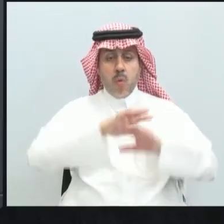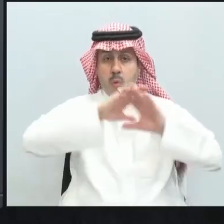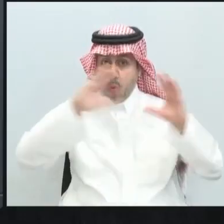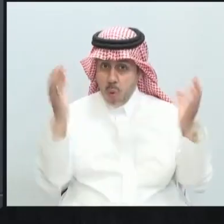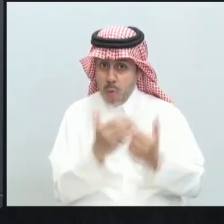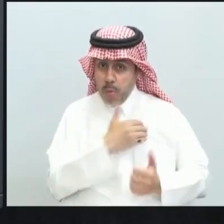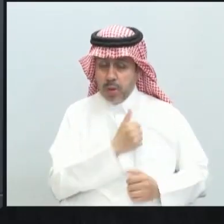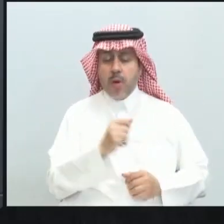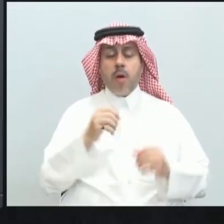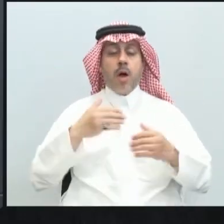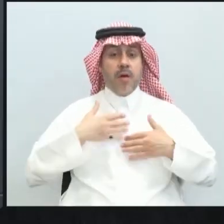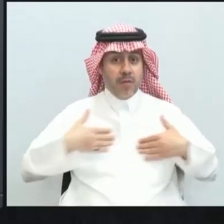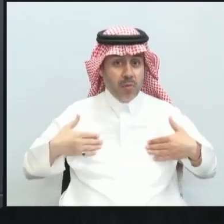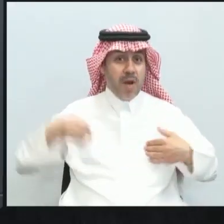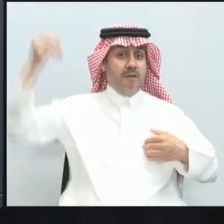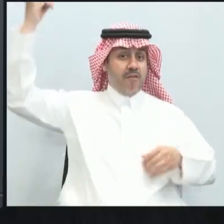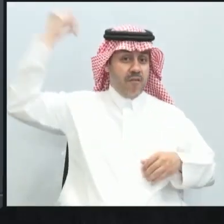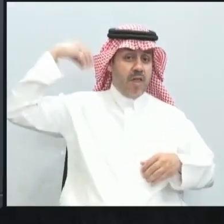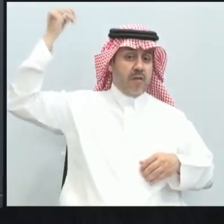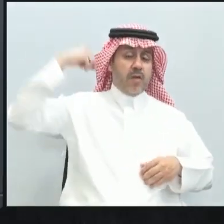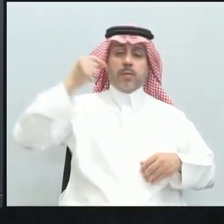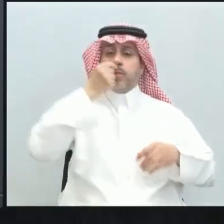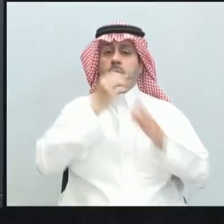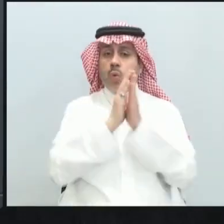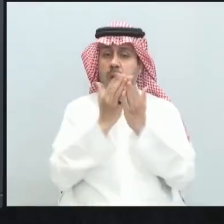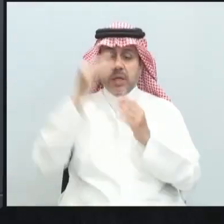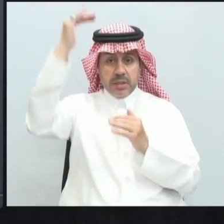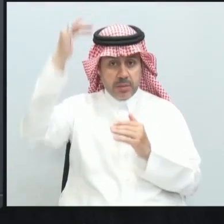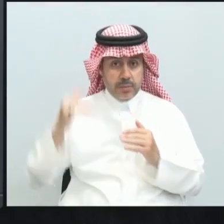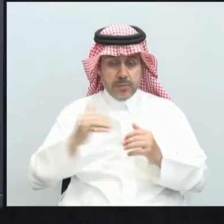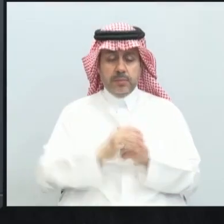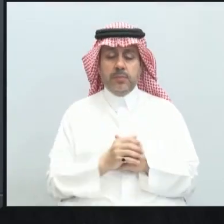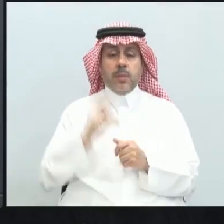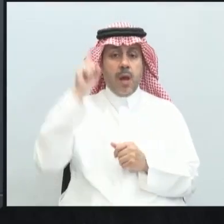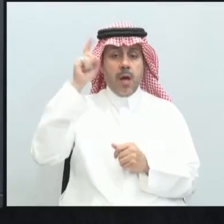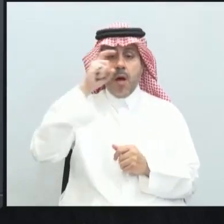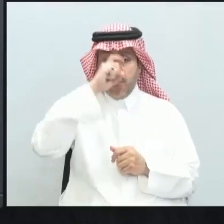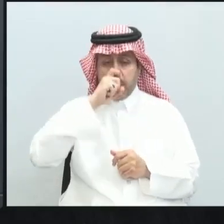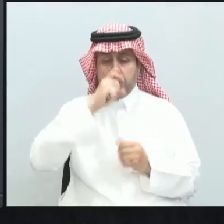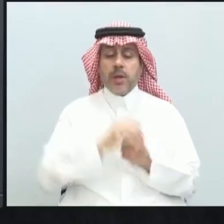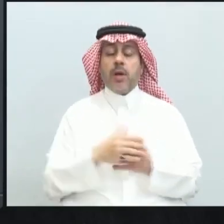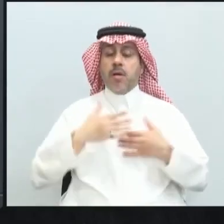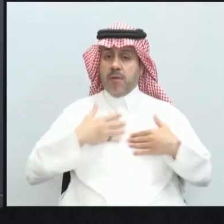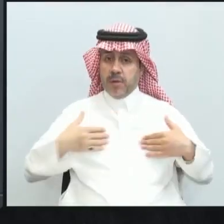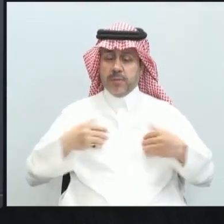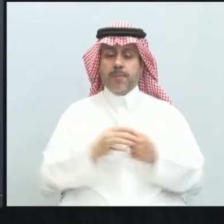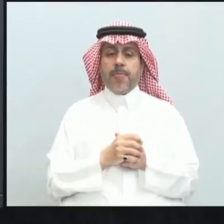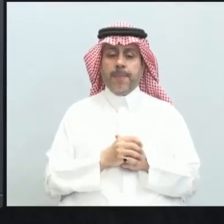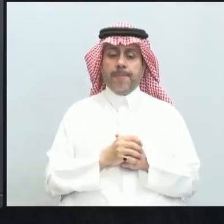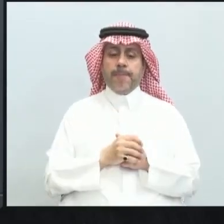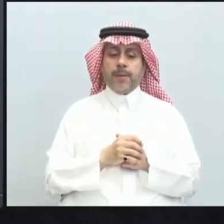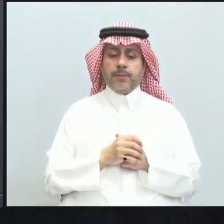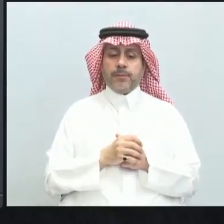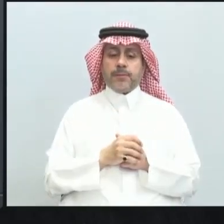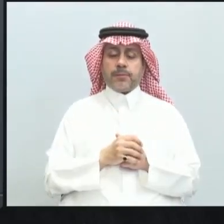بهذا الفيض الرباني من عند الله سبحانه وتعالى حيث ان الله تعالى امر بان نفرح فقال فبذلك